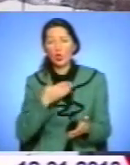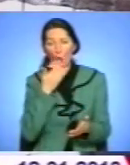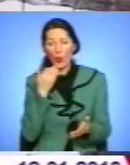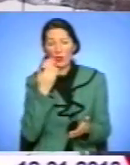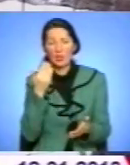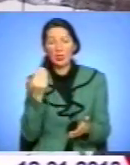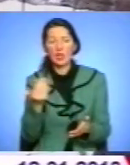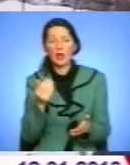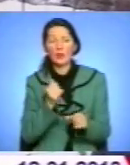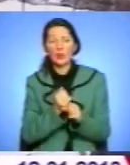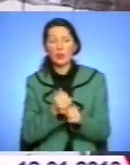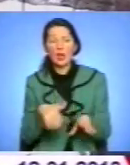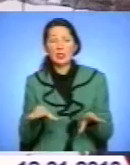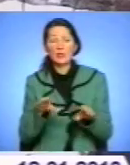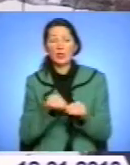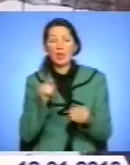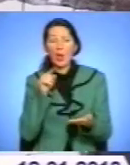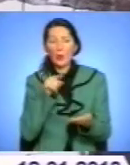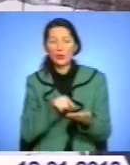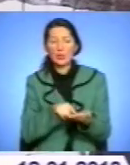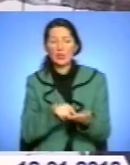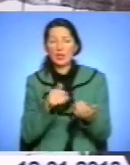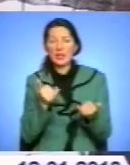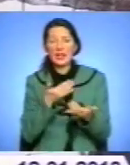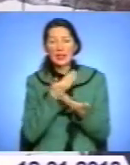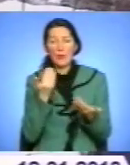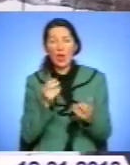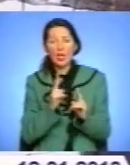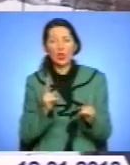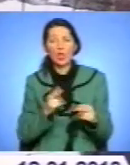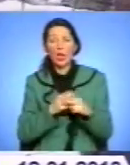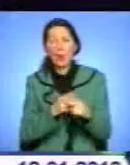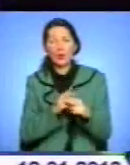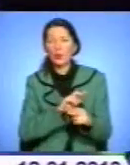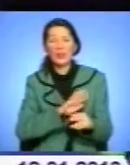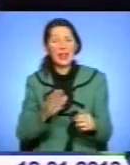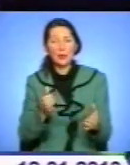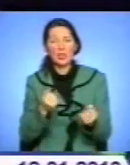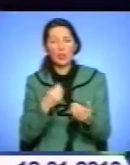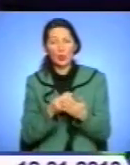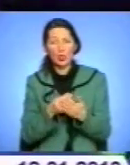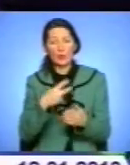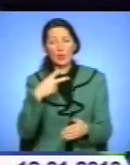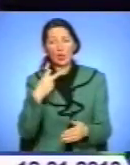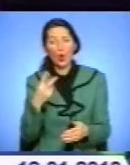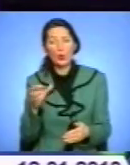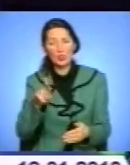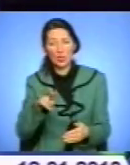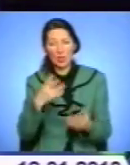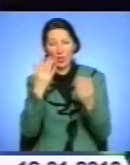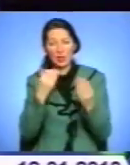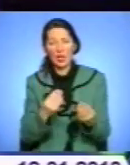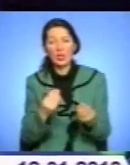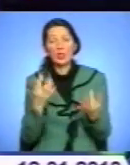вироблена спільна позиція. І зараз немає жодних перепон для того, щоб приймати цей бюджет. 22 січня – День